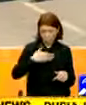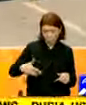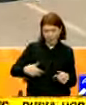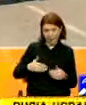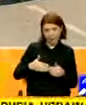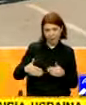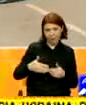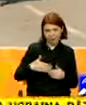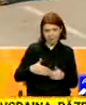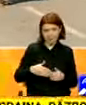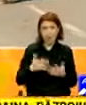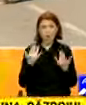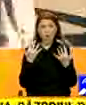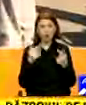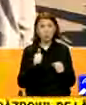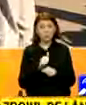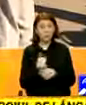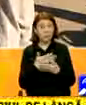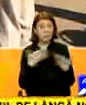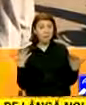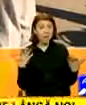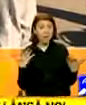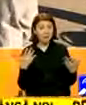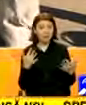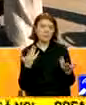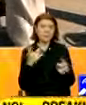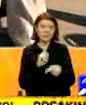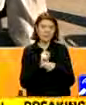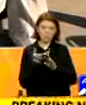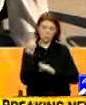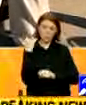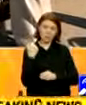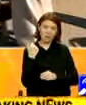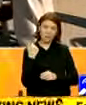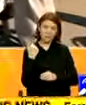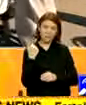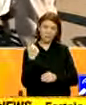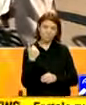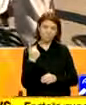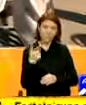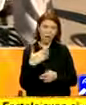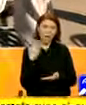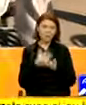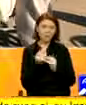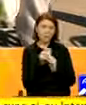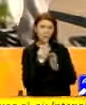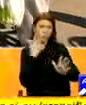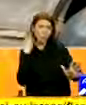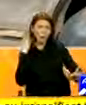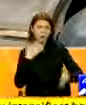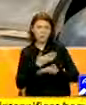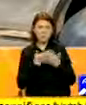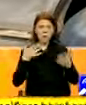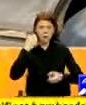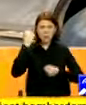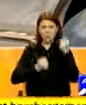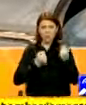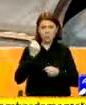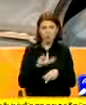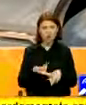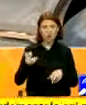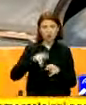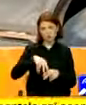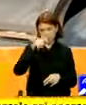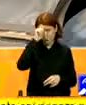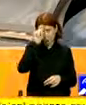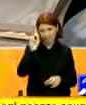de pasageri este destul de mare. Acum câteva minute am înregistrat chiar o coadă mare de mașini. Majoritatea sunt